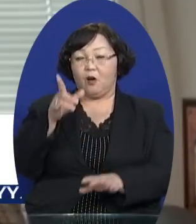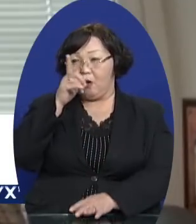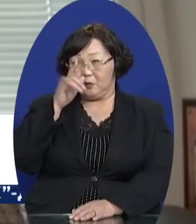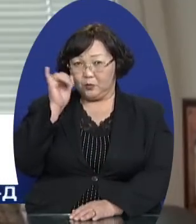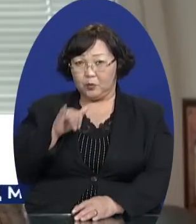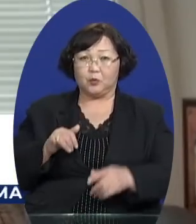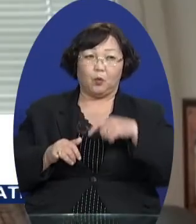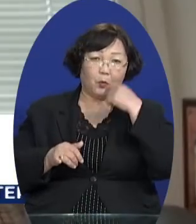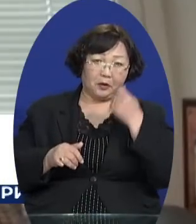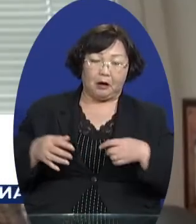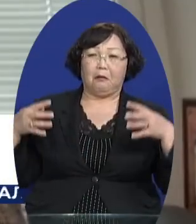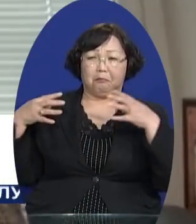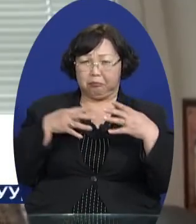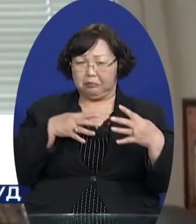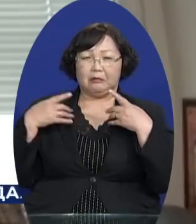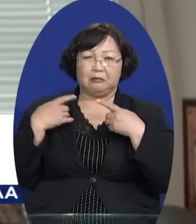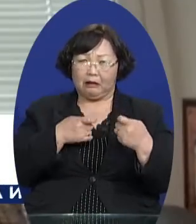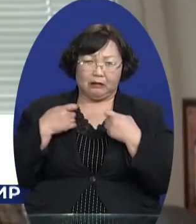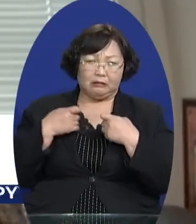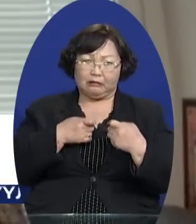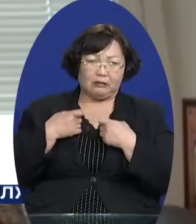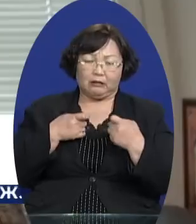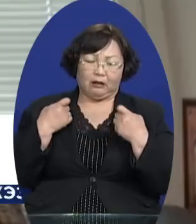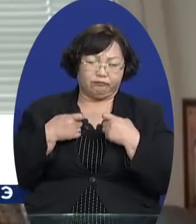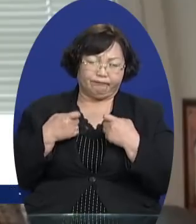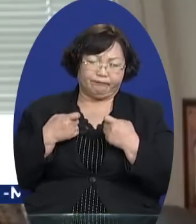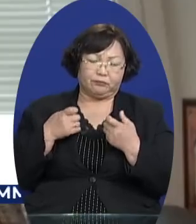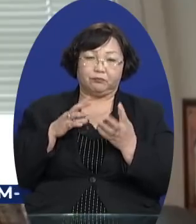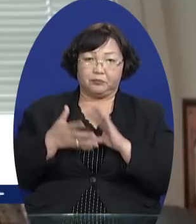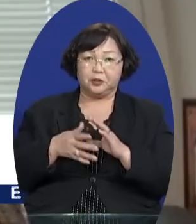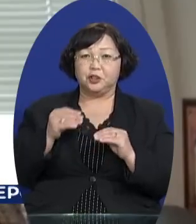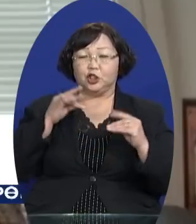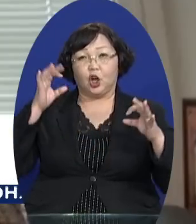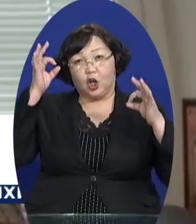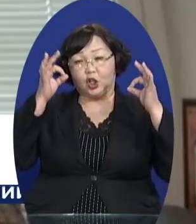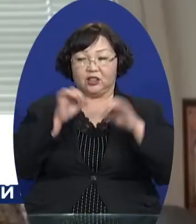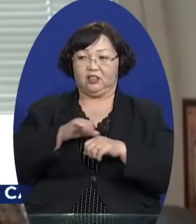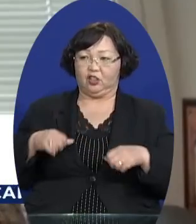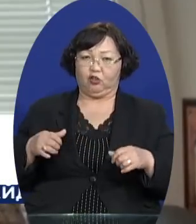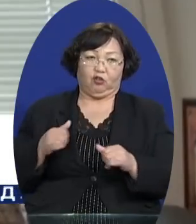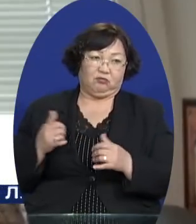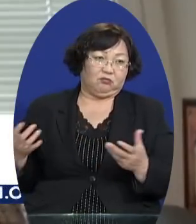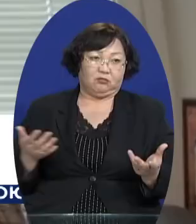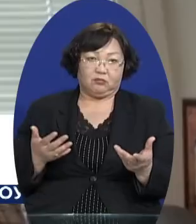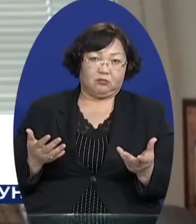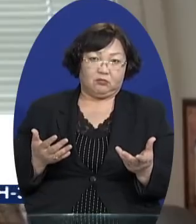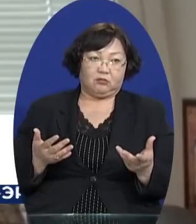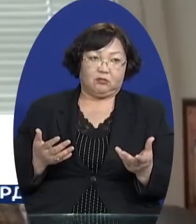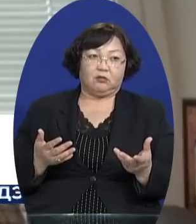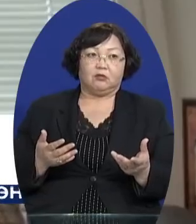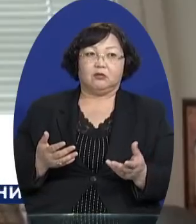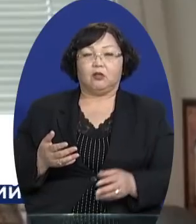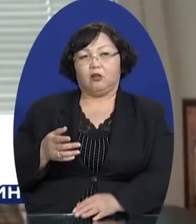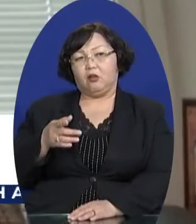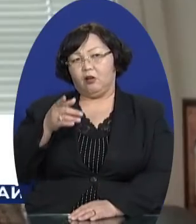иргэд амьсдах тохиолдлууд гарч байгаа. Гэхдээ Краматорск тулсан халдлагын тухайд Оросын зэрэг иргэний дэд бүтц рүү дайрдаггүй гэдгийг дахин хэлэх